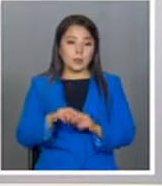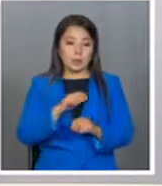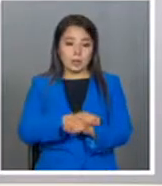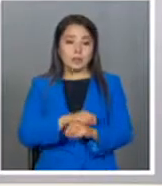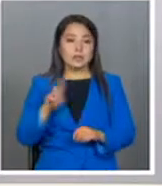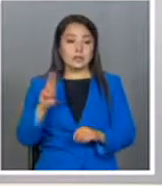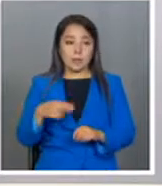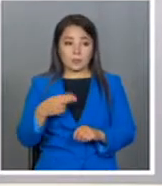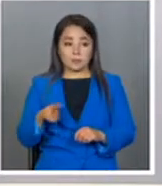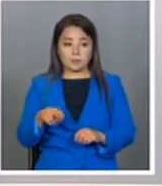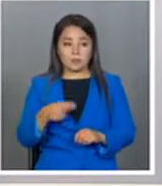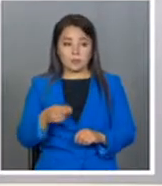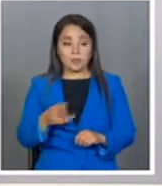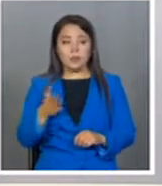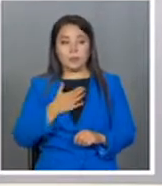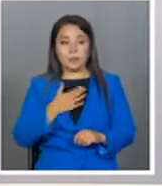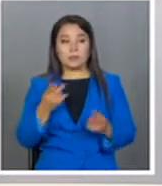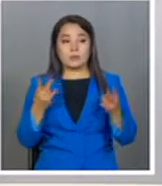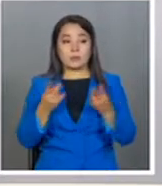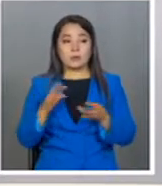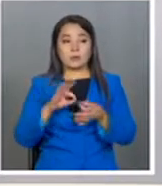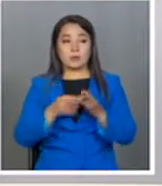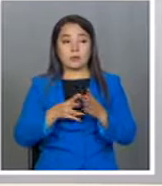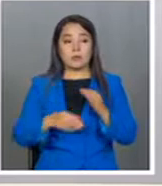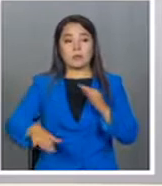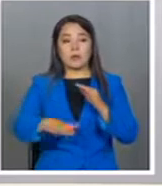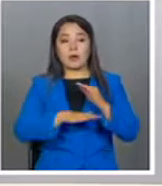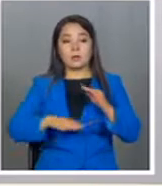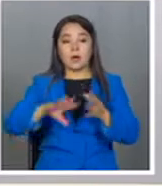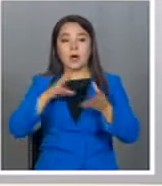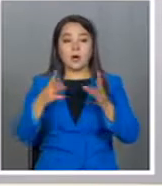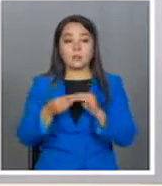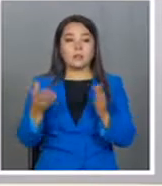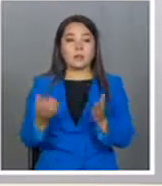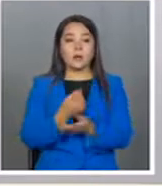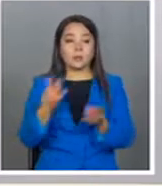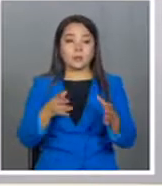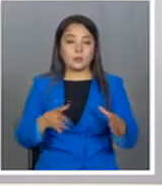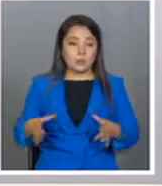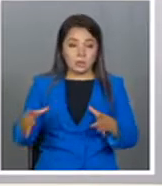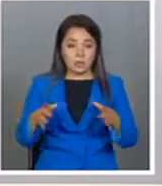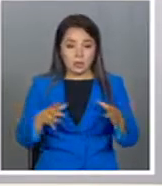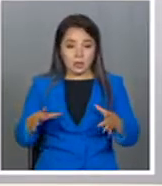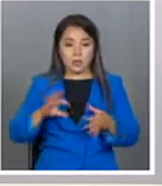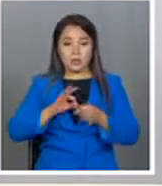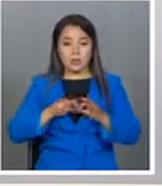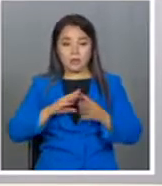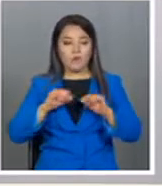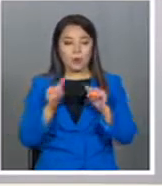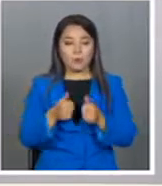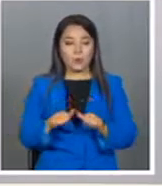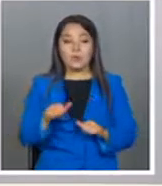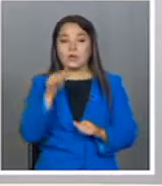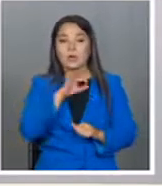Енді бізге киіз үйдің табанының ауданын табу керек, яғни дөңгелектің ауданын табу формуласын қолданамыз.